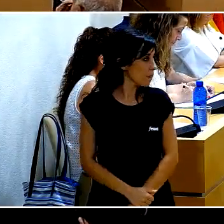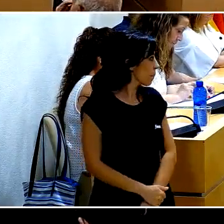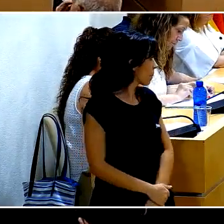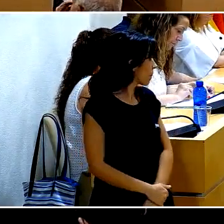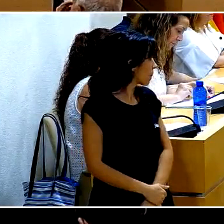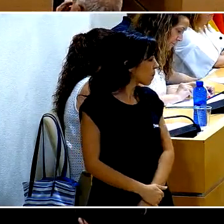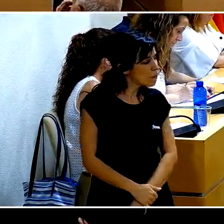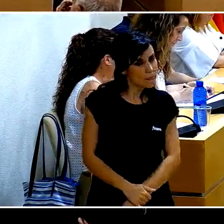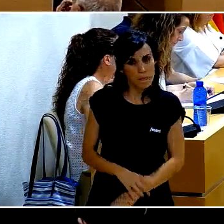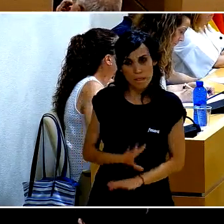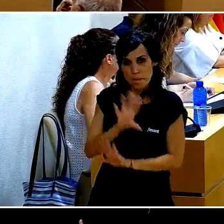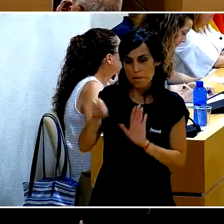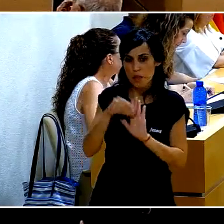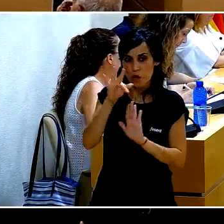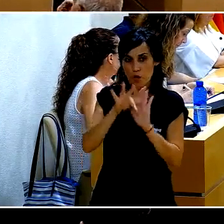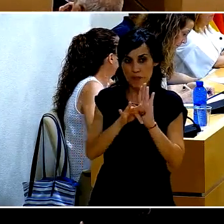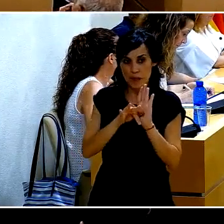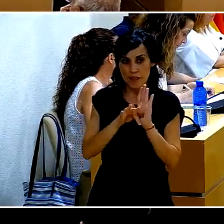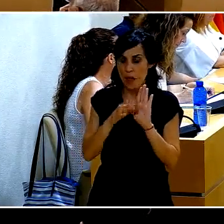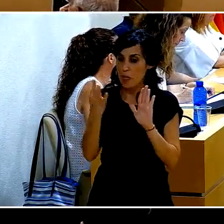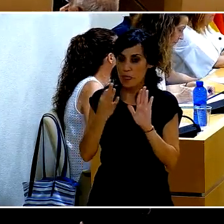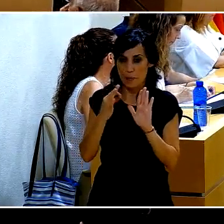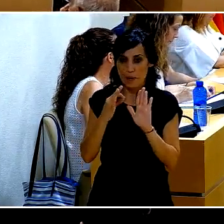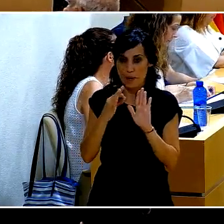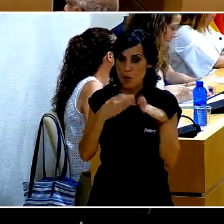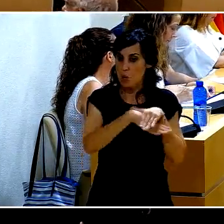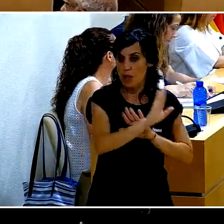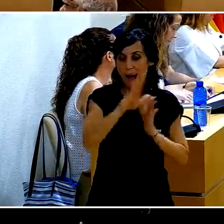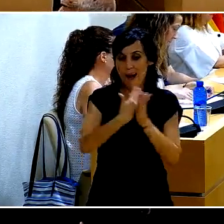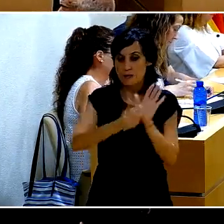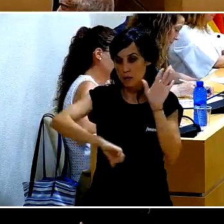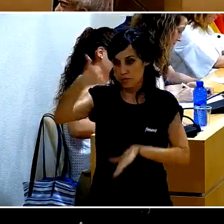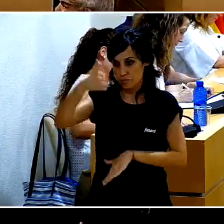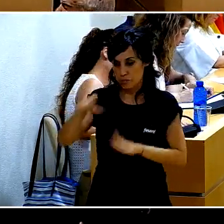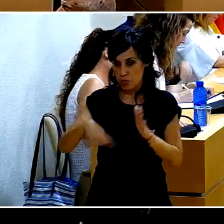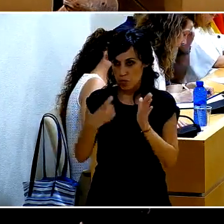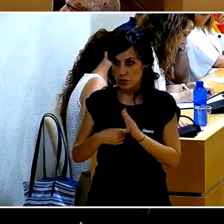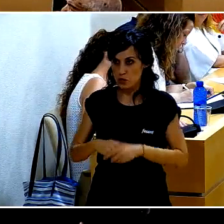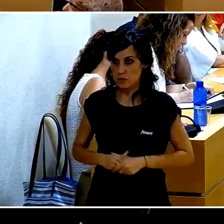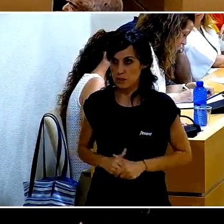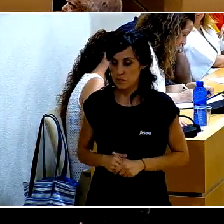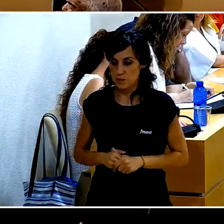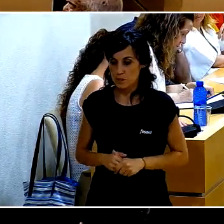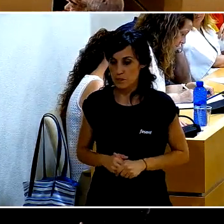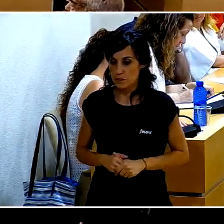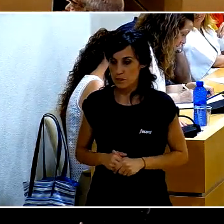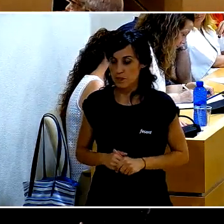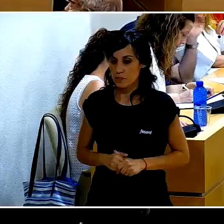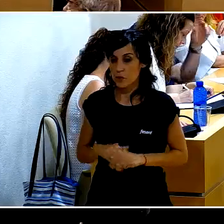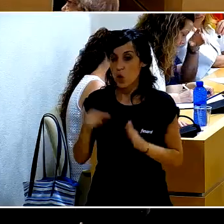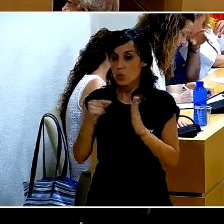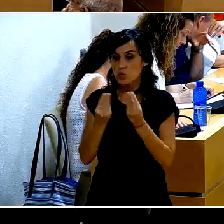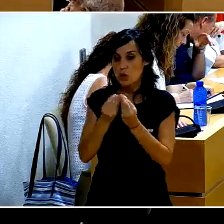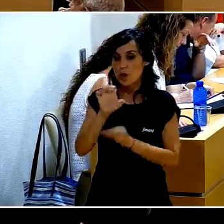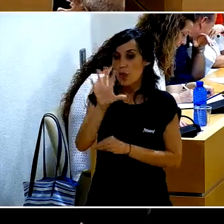s'havia inclòs en l'ordre del dia i s'ha de deixar fora fins que estiga aprovat definitivament, per a poder aprovar-lo definitivament. El punt número 5